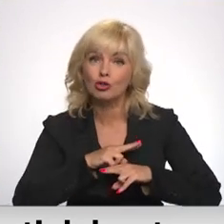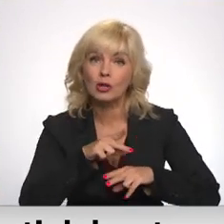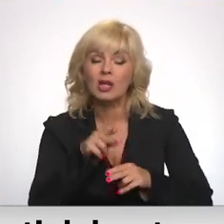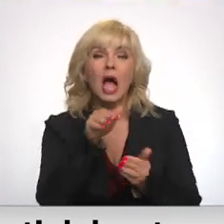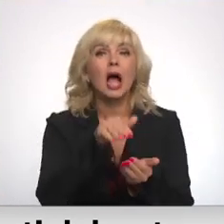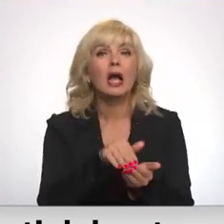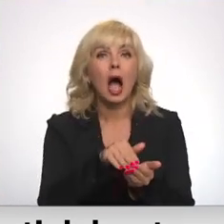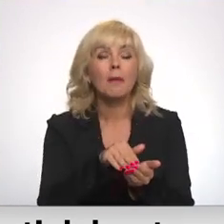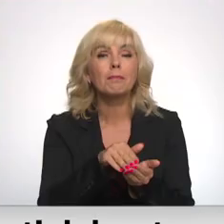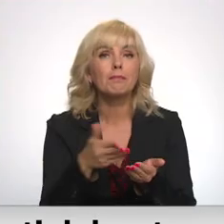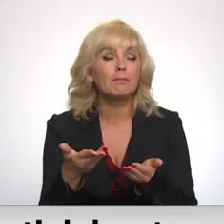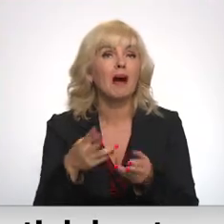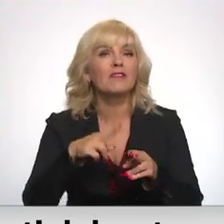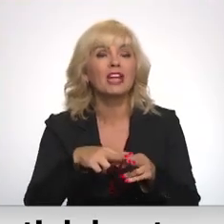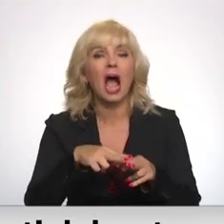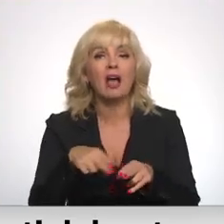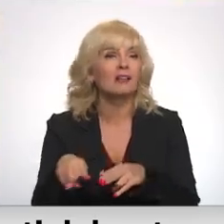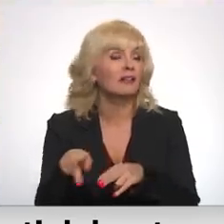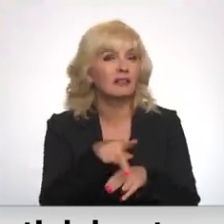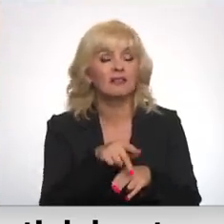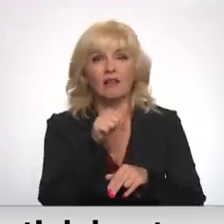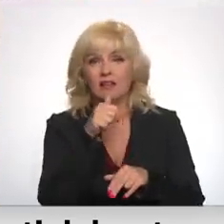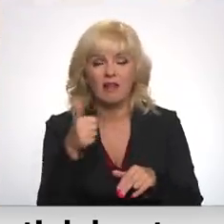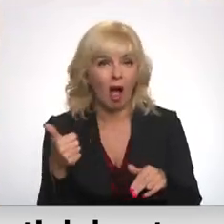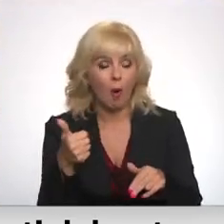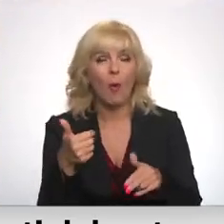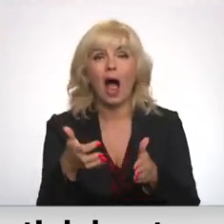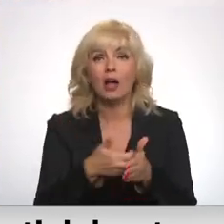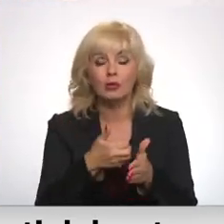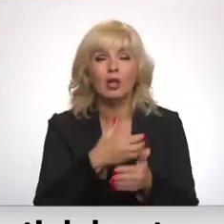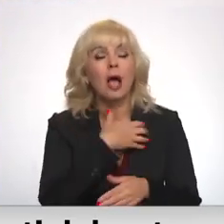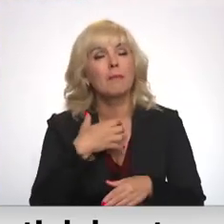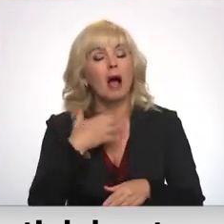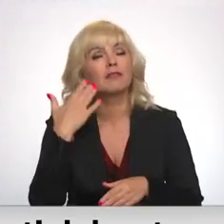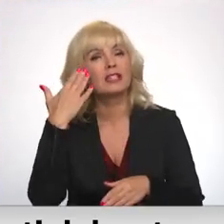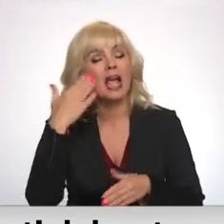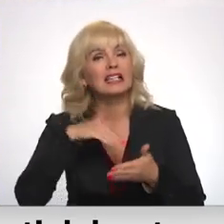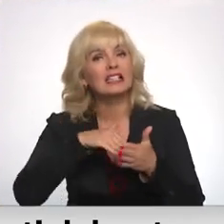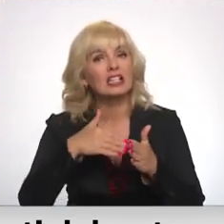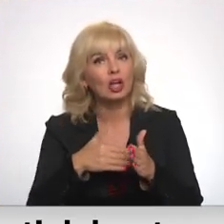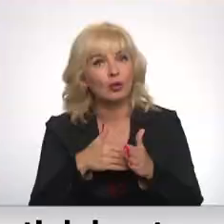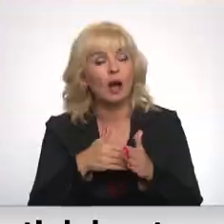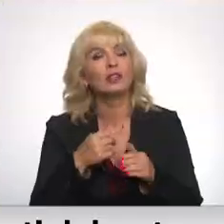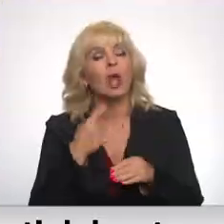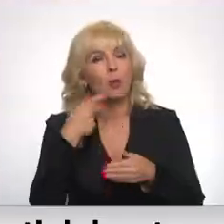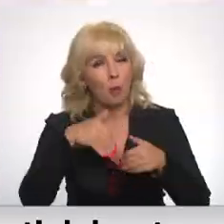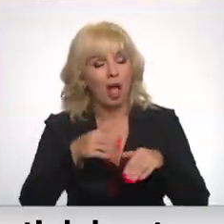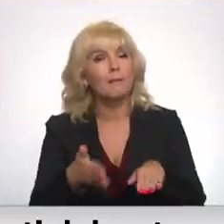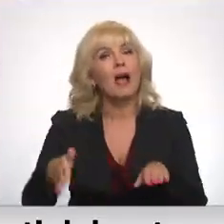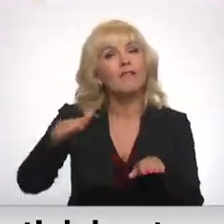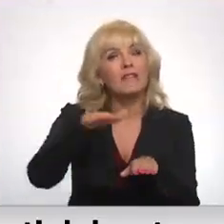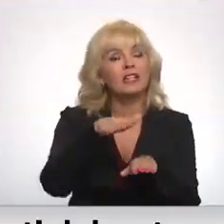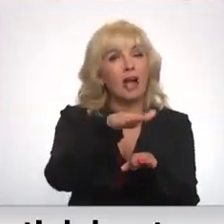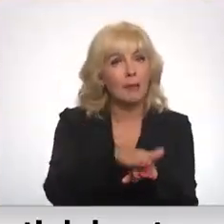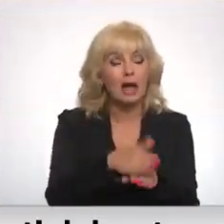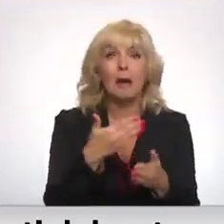kapu ietilpība nu jau sasniegusi maksimumu. Tāpēc pašvaldība cer situāciju risināt ar virs apbedījumiem. Tas nozīmē,